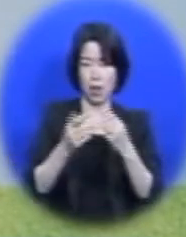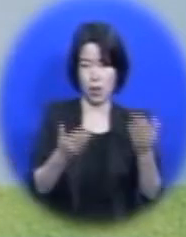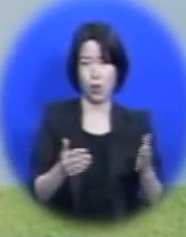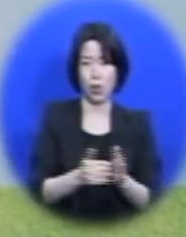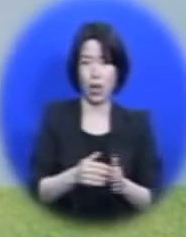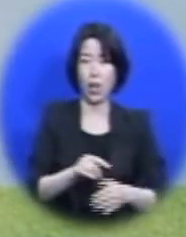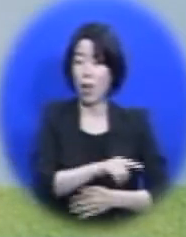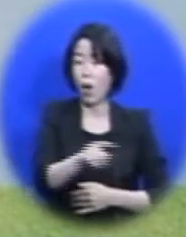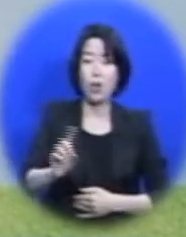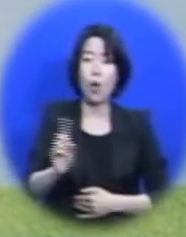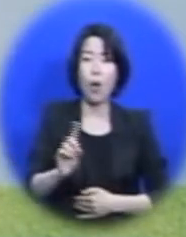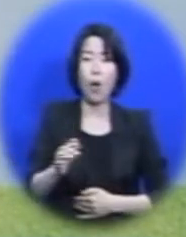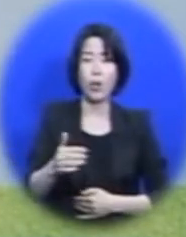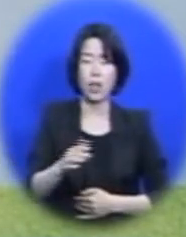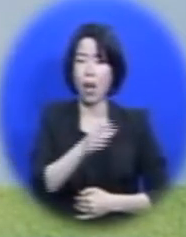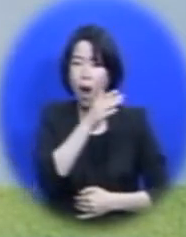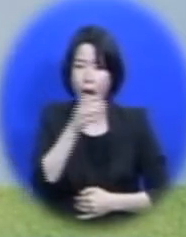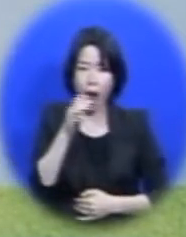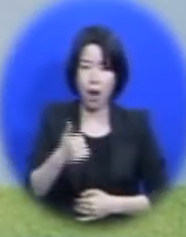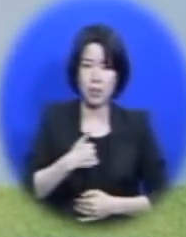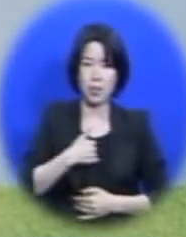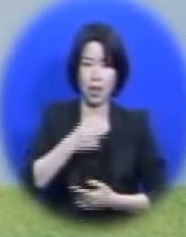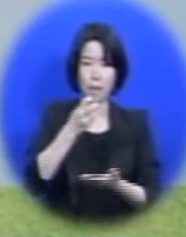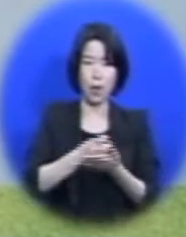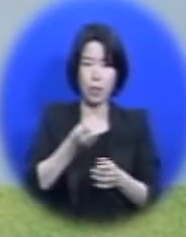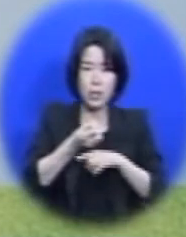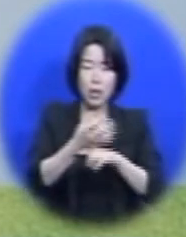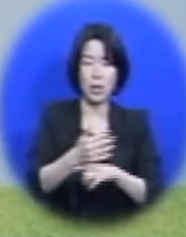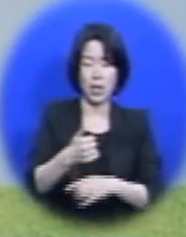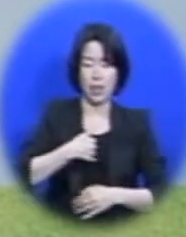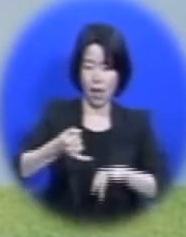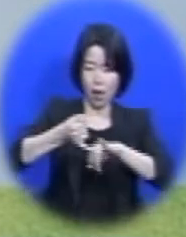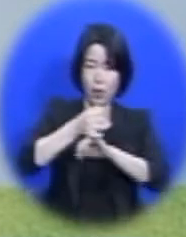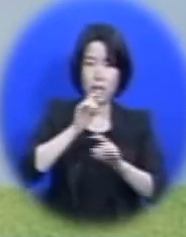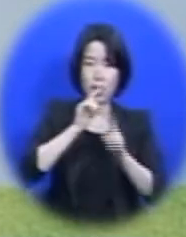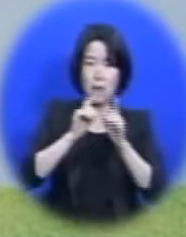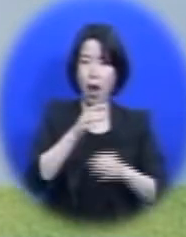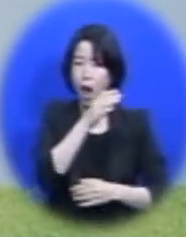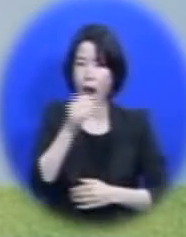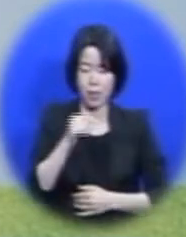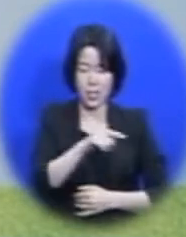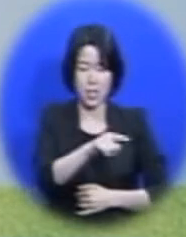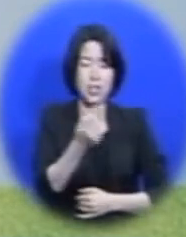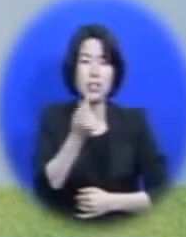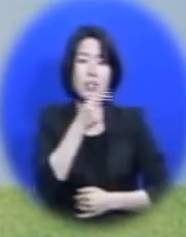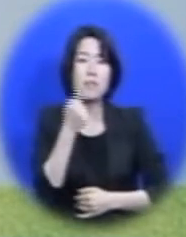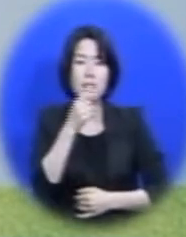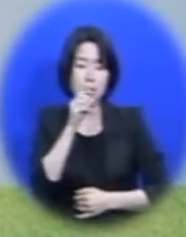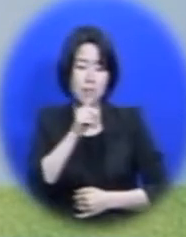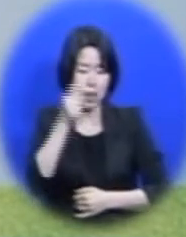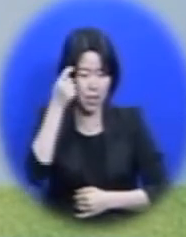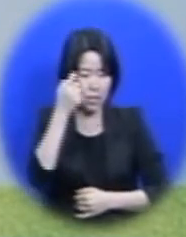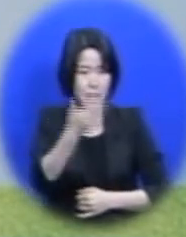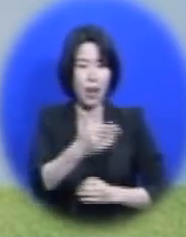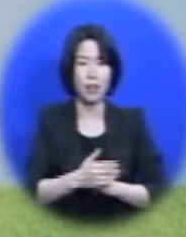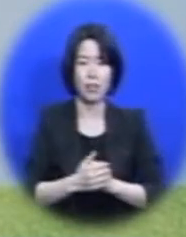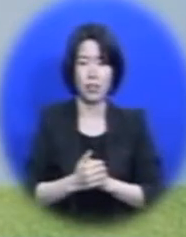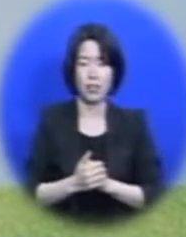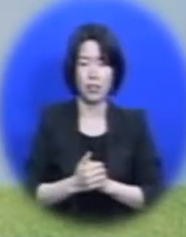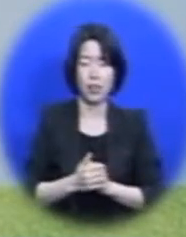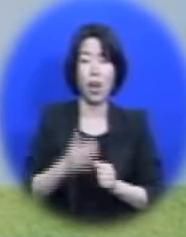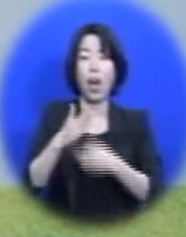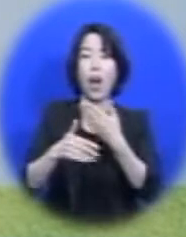어찌하여 감히 내 법도를 전파하며 내 언약의 말을 감히 너희 입에서 읊조리느냐.